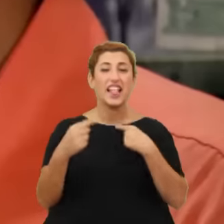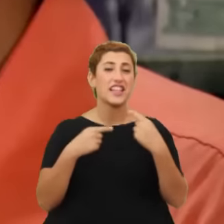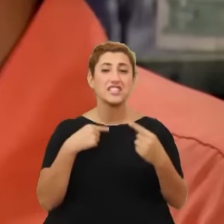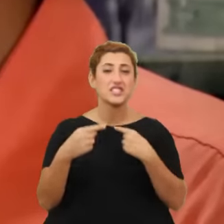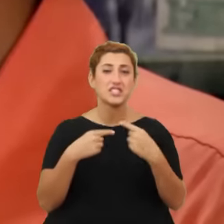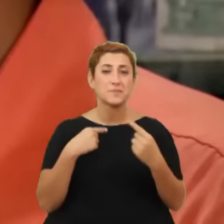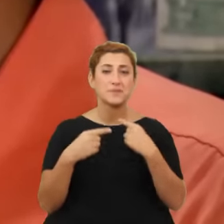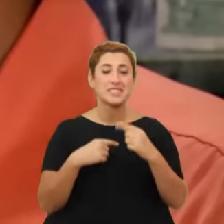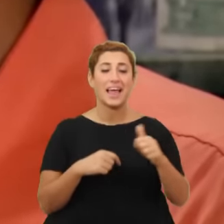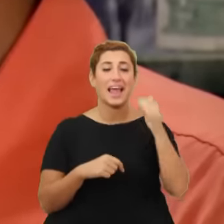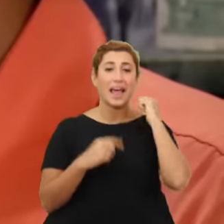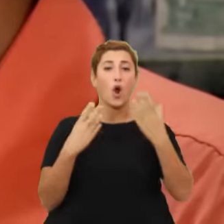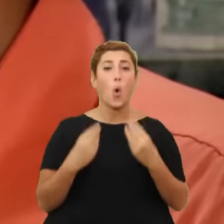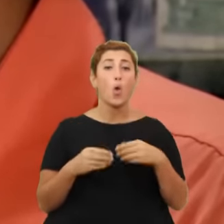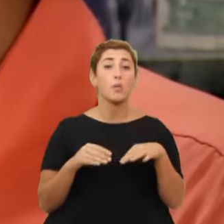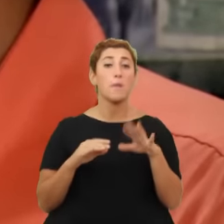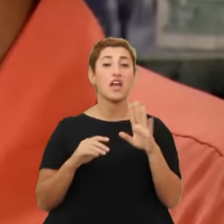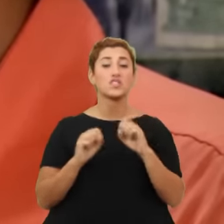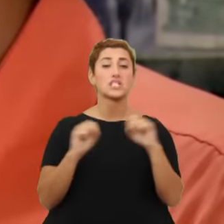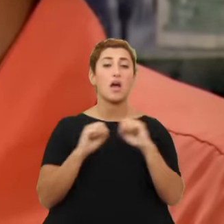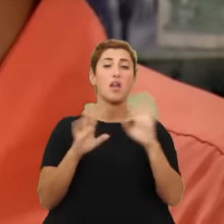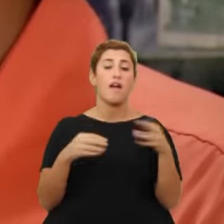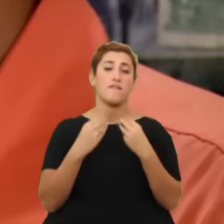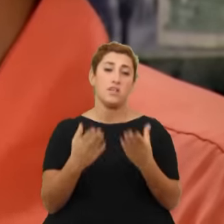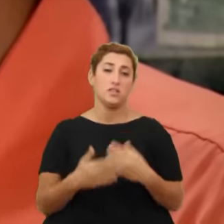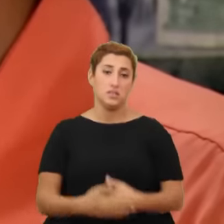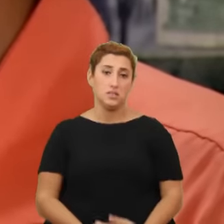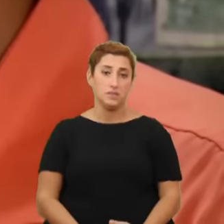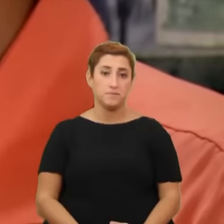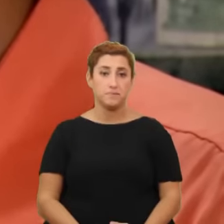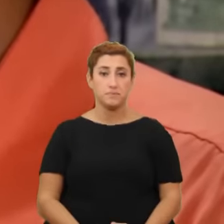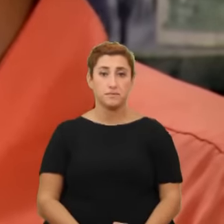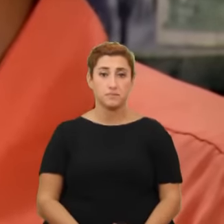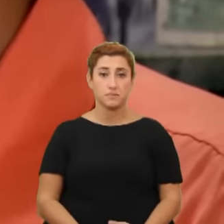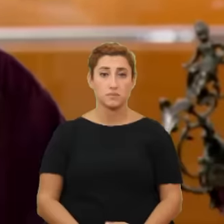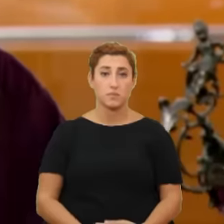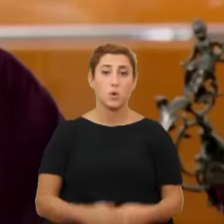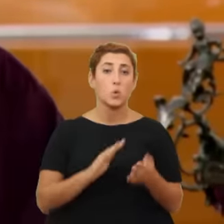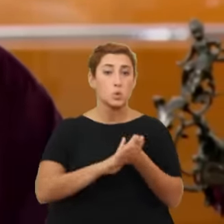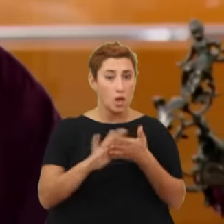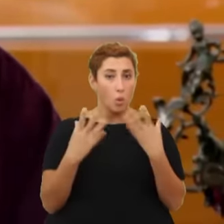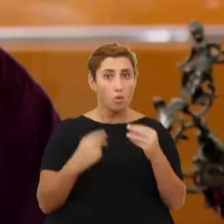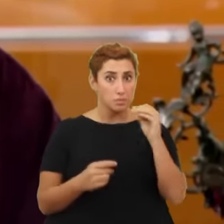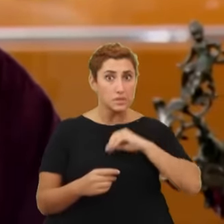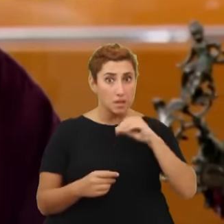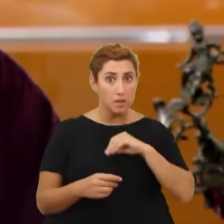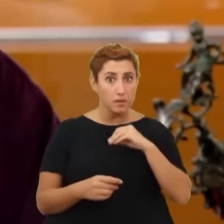ilişkilerimizde geri dönülemez zararlara yol açar bizde. Düzelttiğimizi